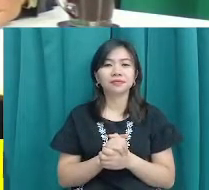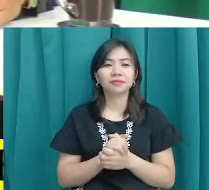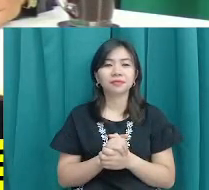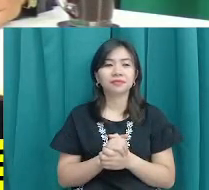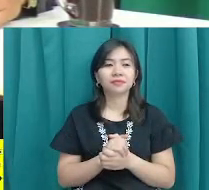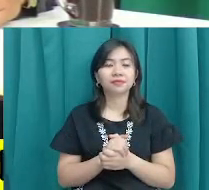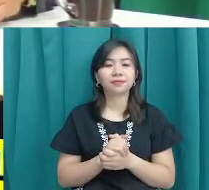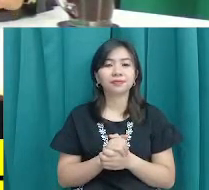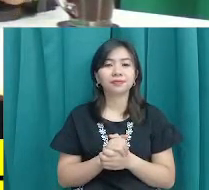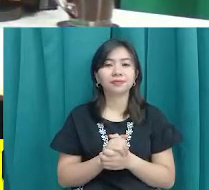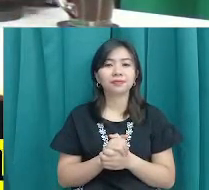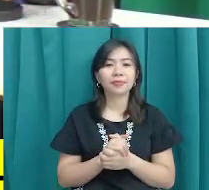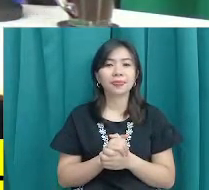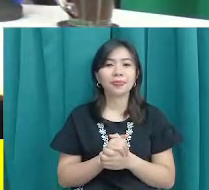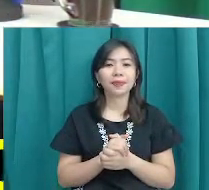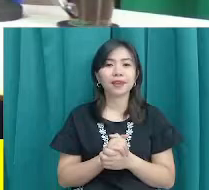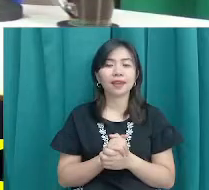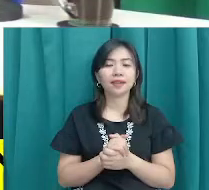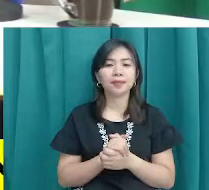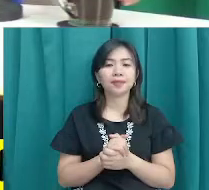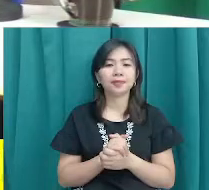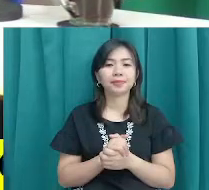niya ng